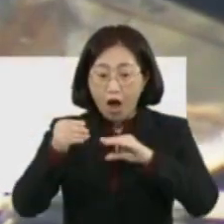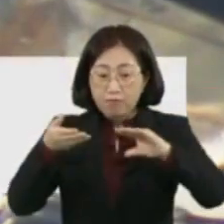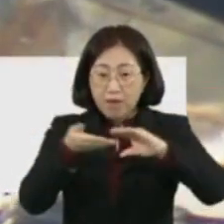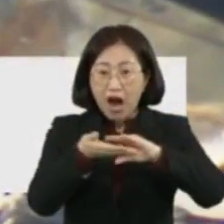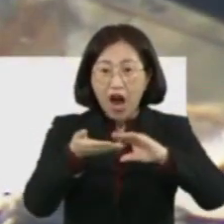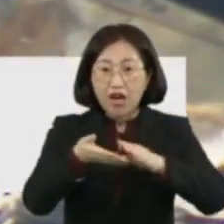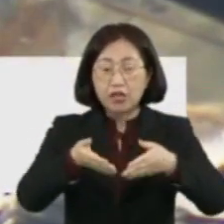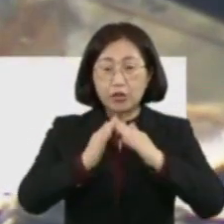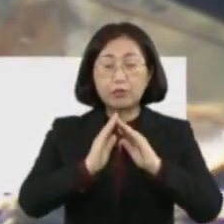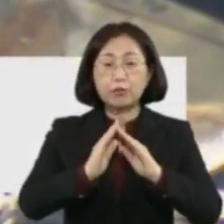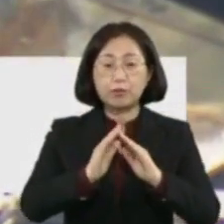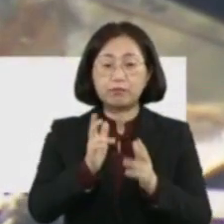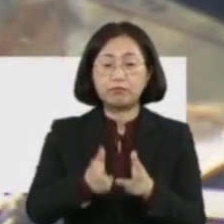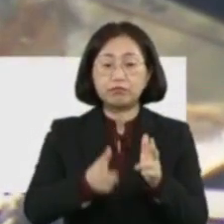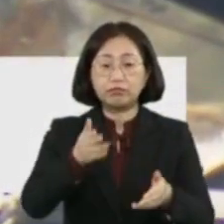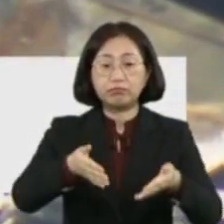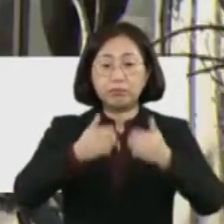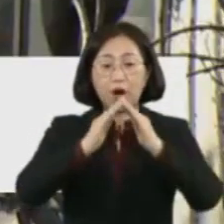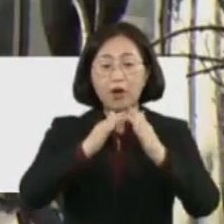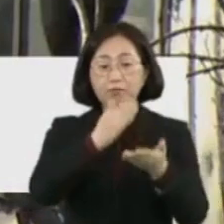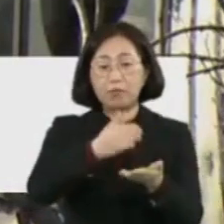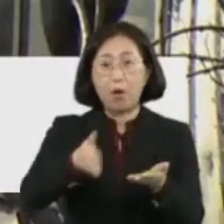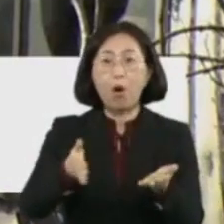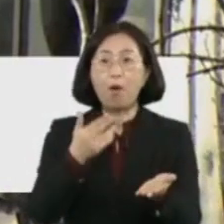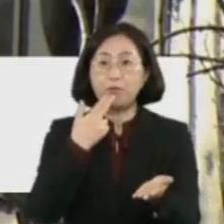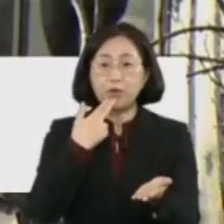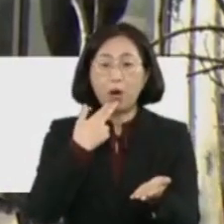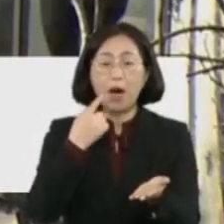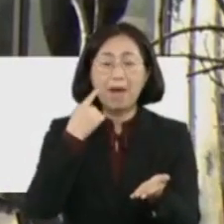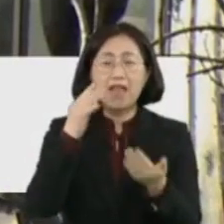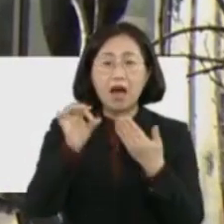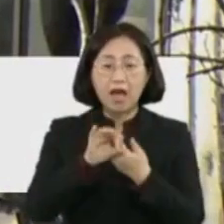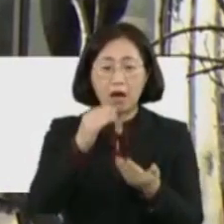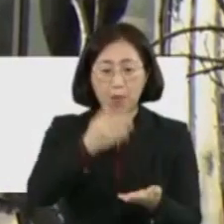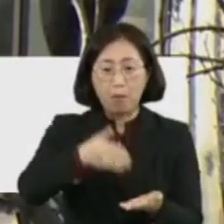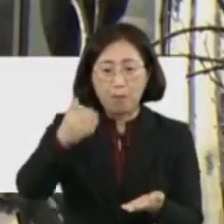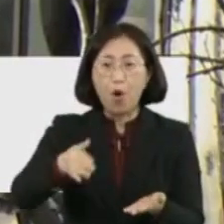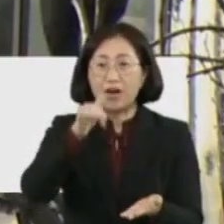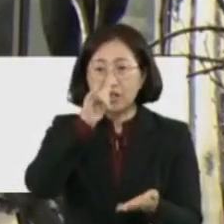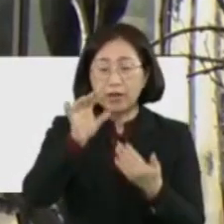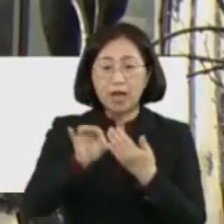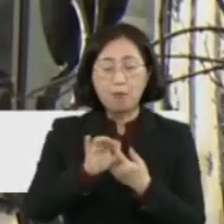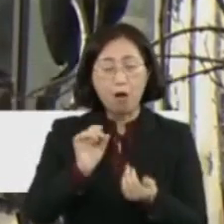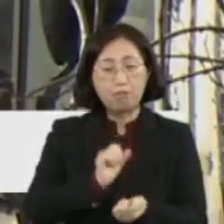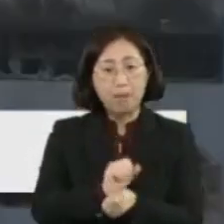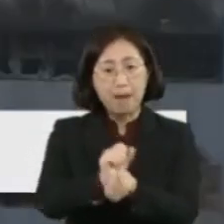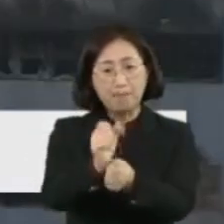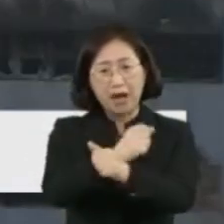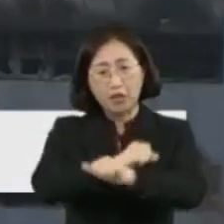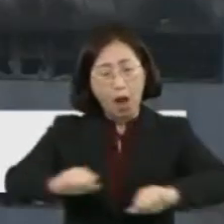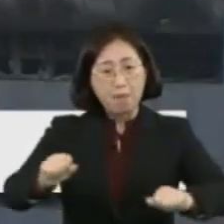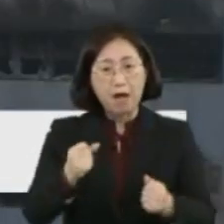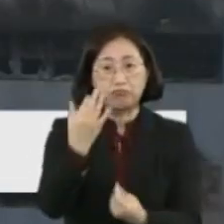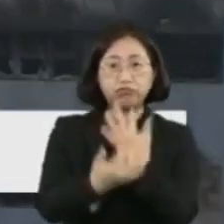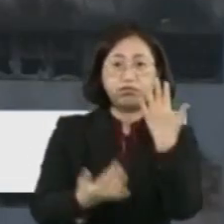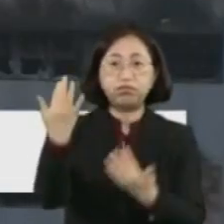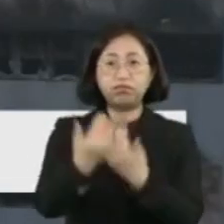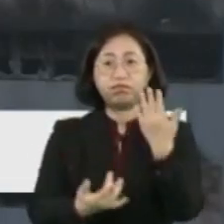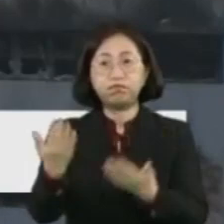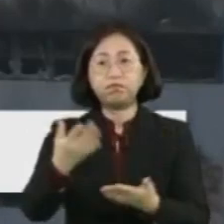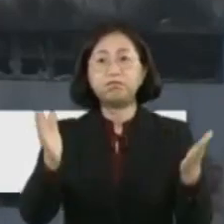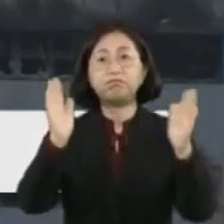공장 같은 경우에는 벽이 없잖아요. 만약에 그런 구조의 건축물이라면 그 넓은 면적이 전체가